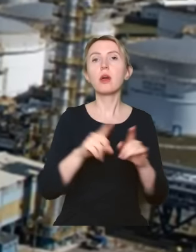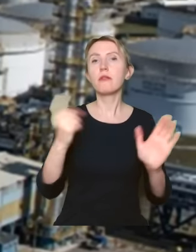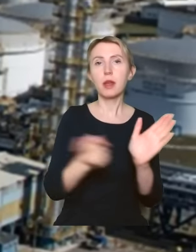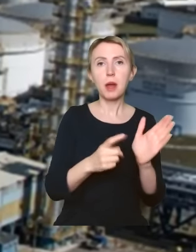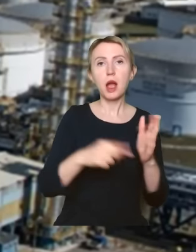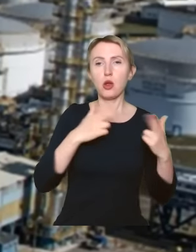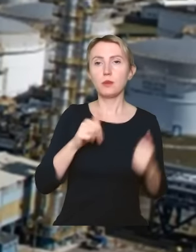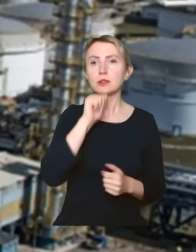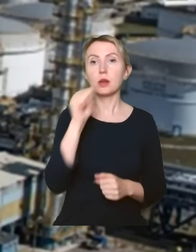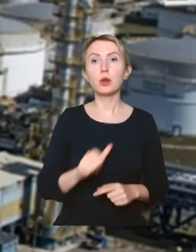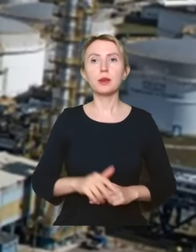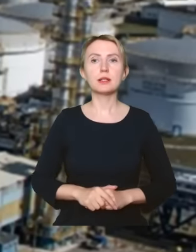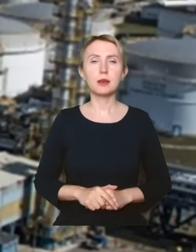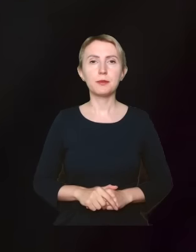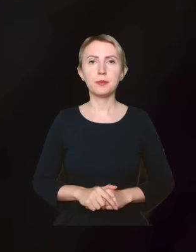Komisji Europejskiej.